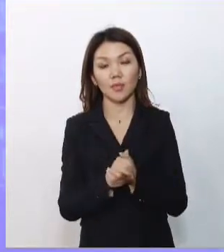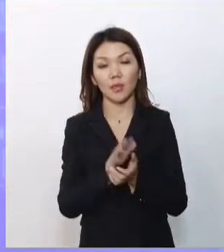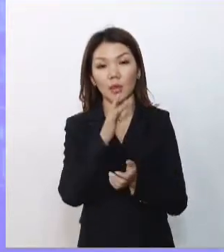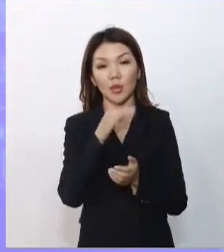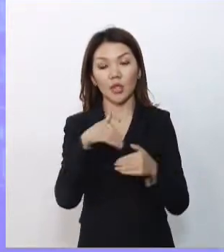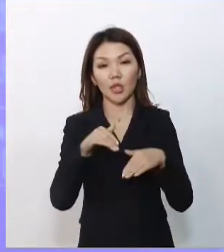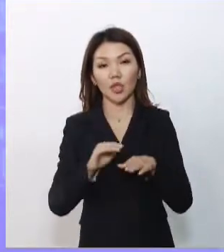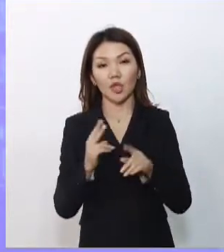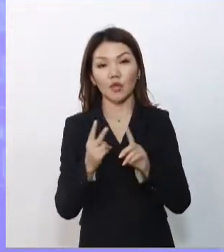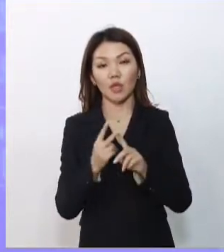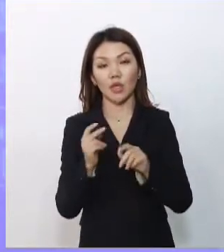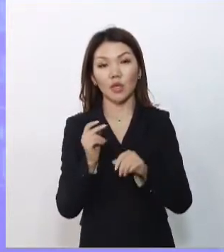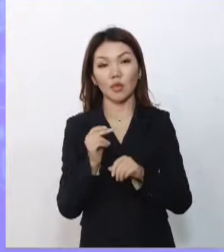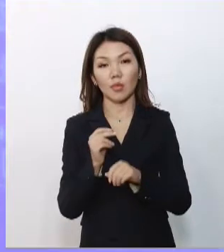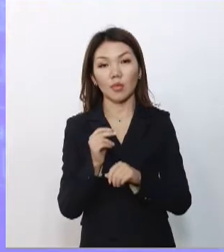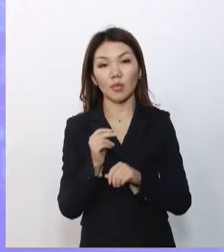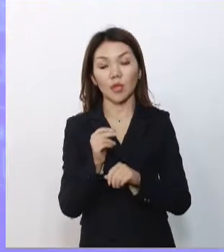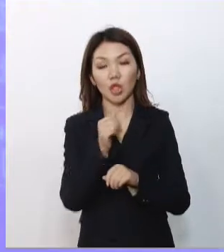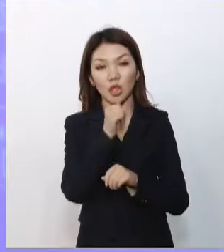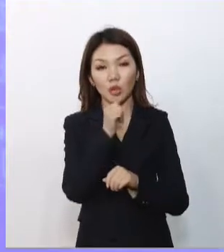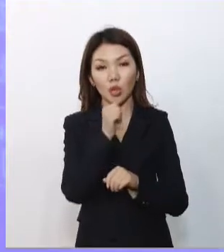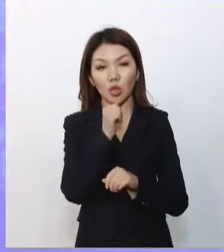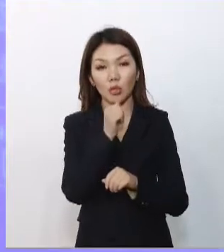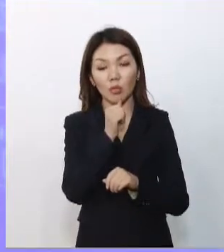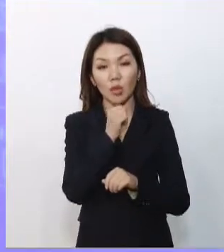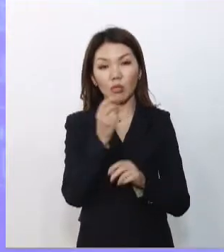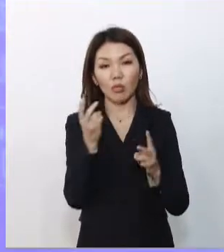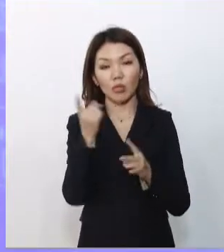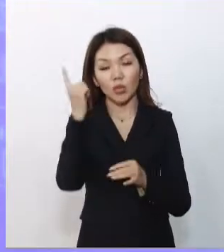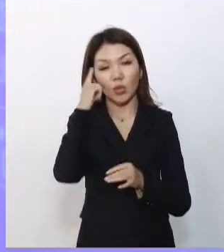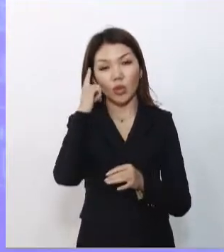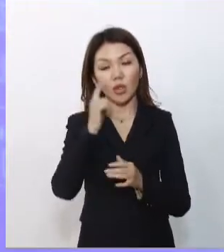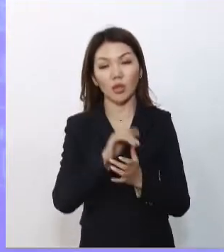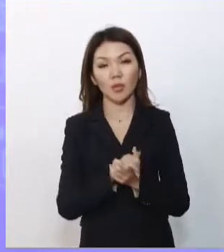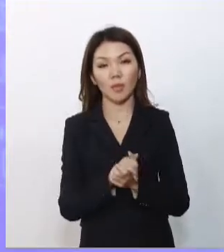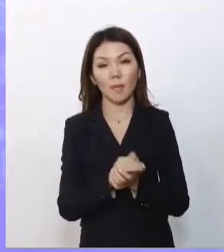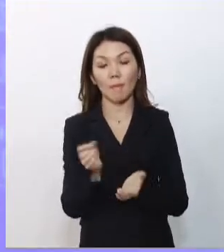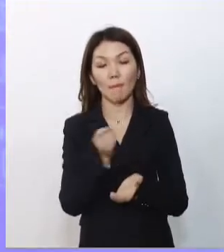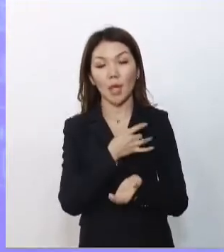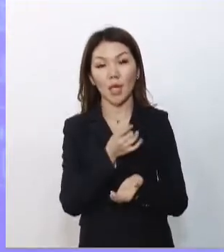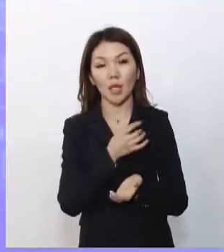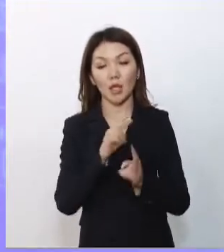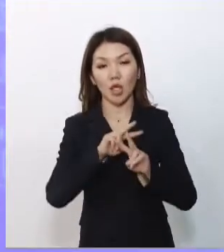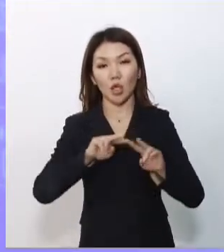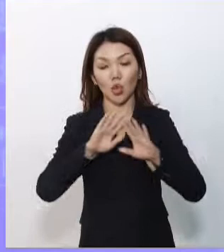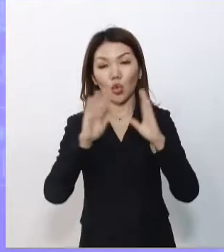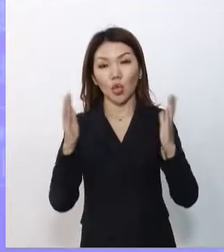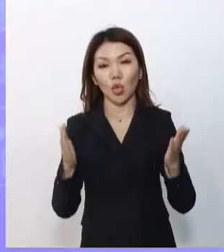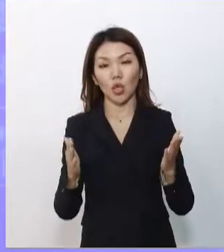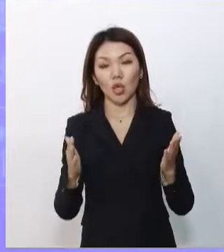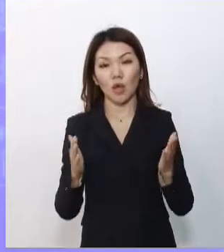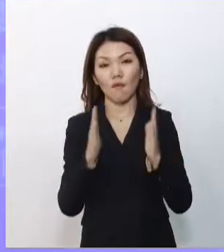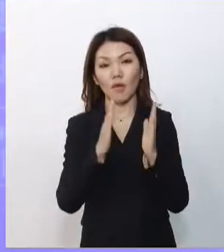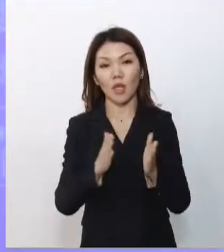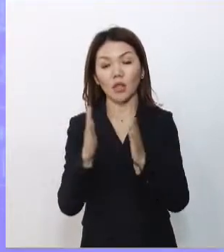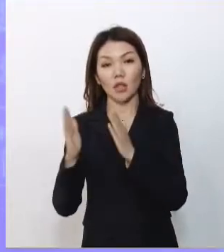решении задачи вторым способом рассуждаем так. Белых кроликов рассадили по 4 в